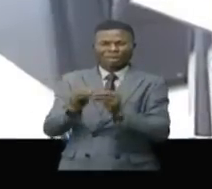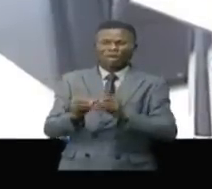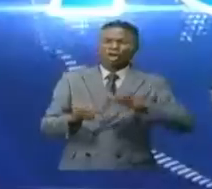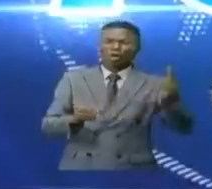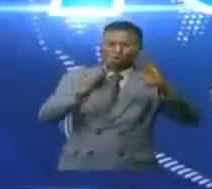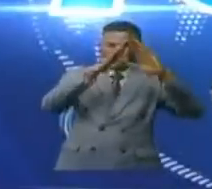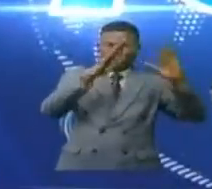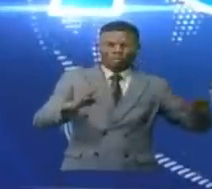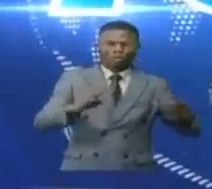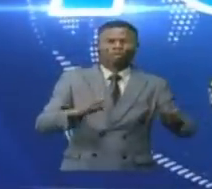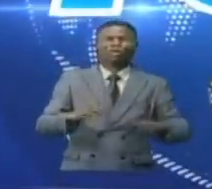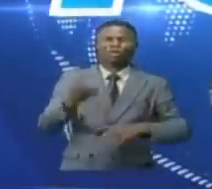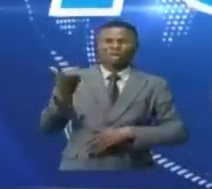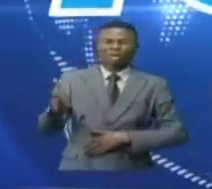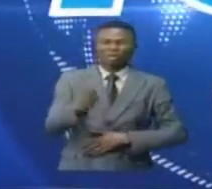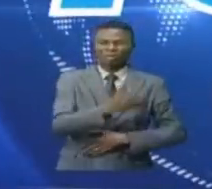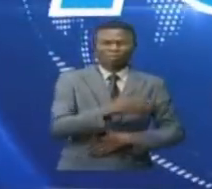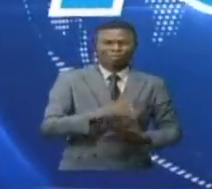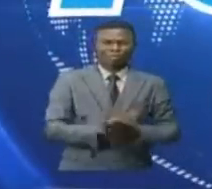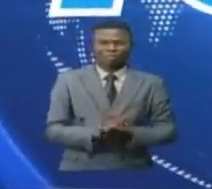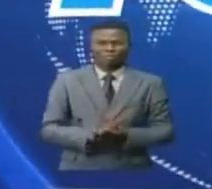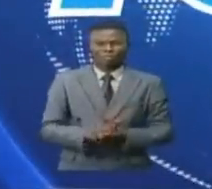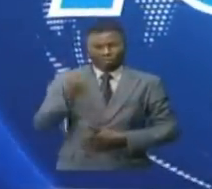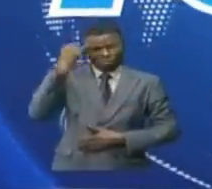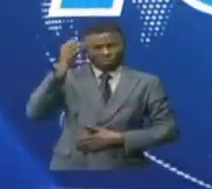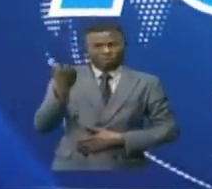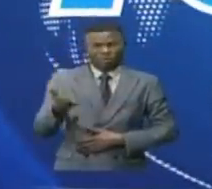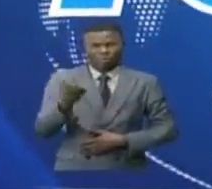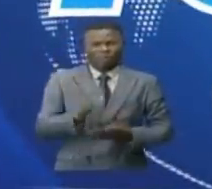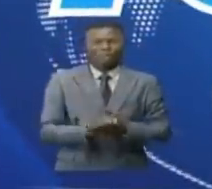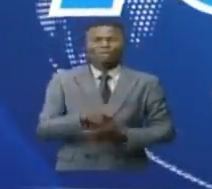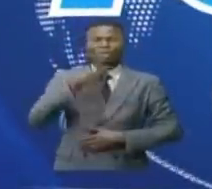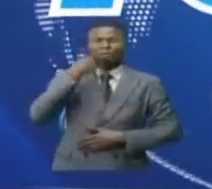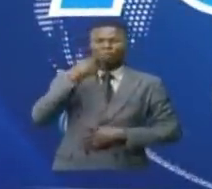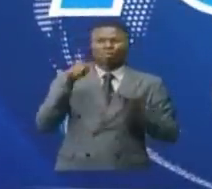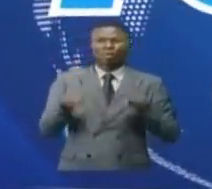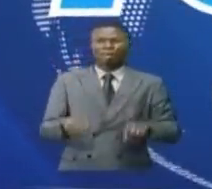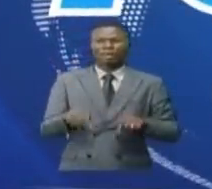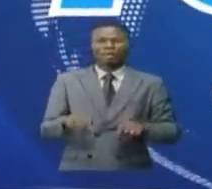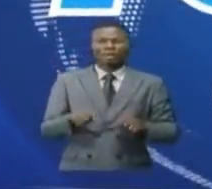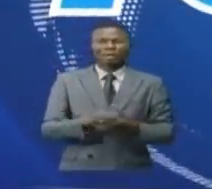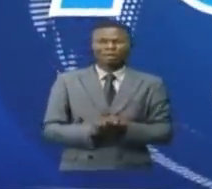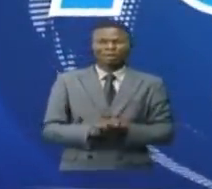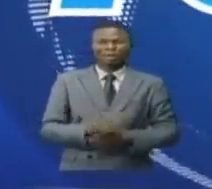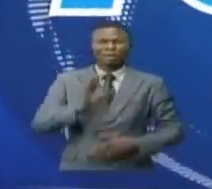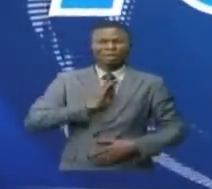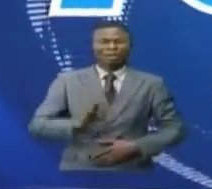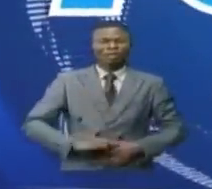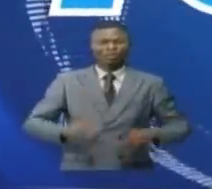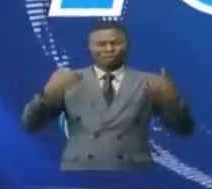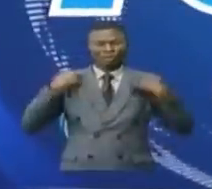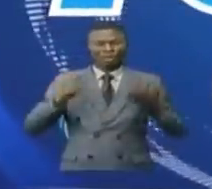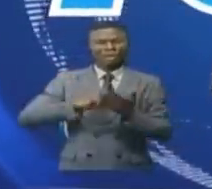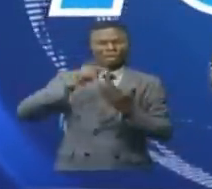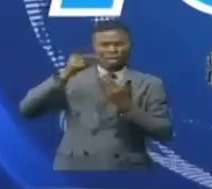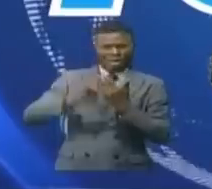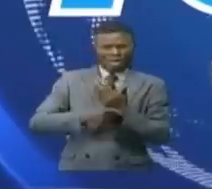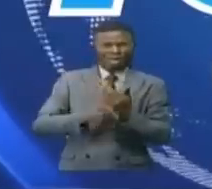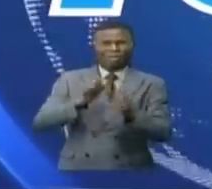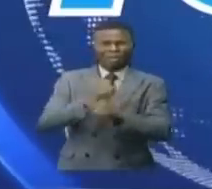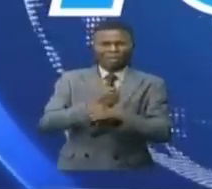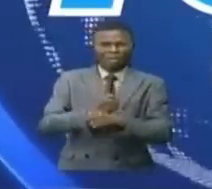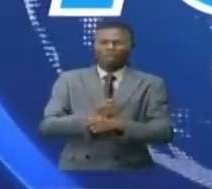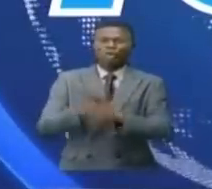locaux. Restons toujours dans le même secteur pour parler cette fois-ci de Fatis Santé, qui a un projet mis en place pour le